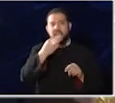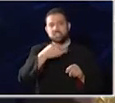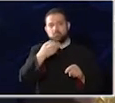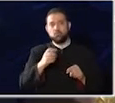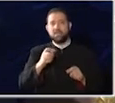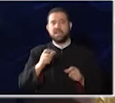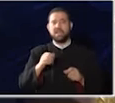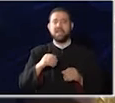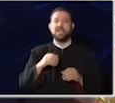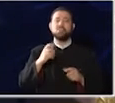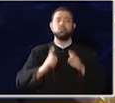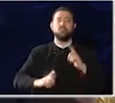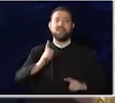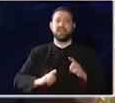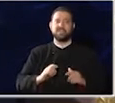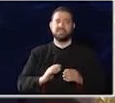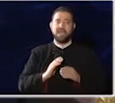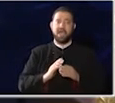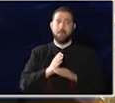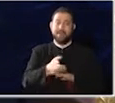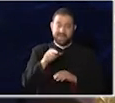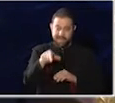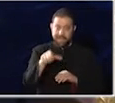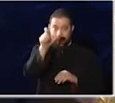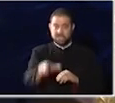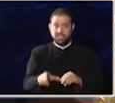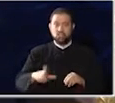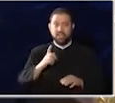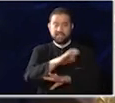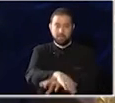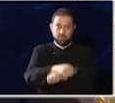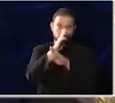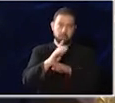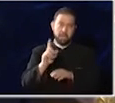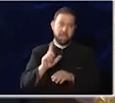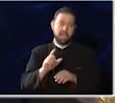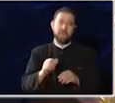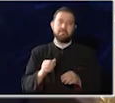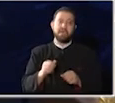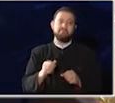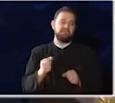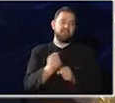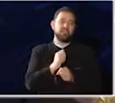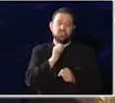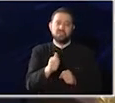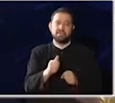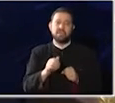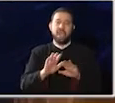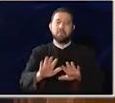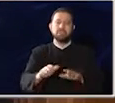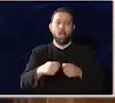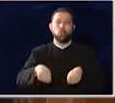sine mântuitoare, practic n-ar trebui să intervenim, nu? Să-l lăsăm pe celălalt să sufere, pentru că